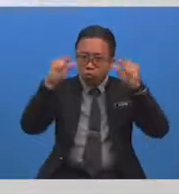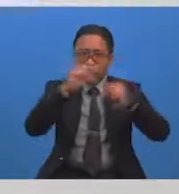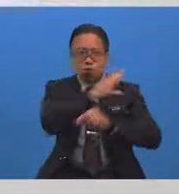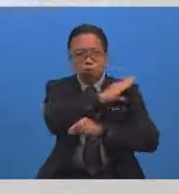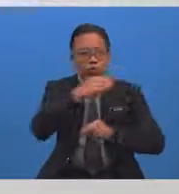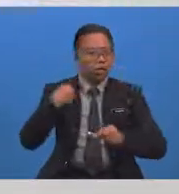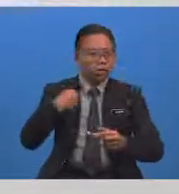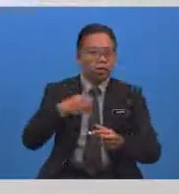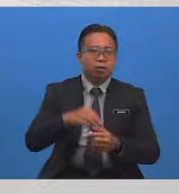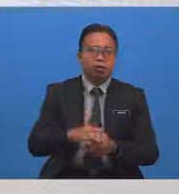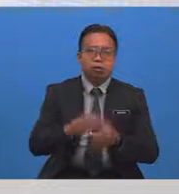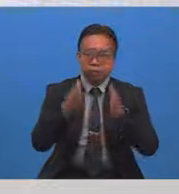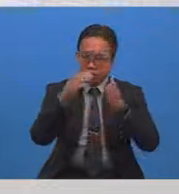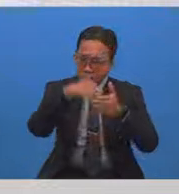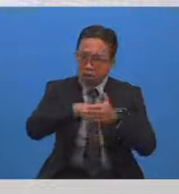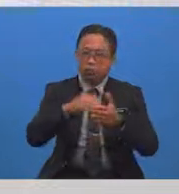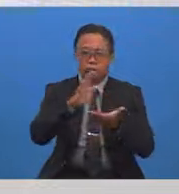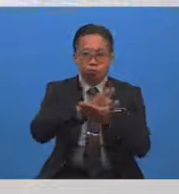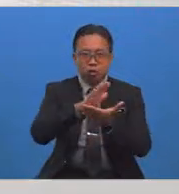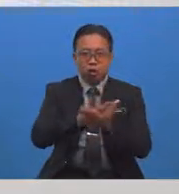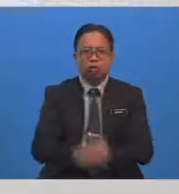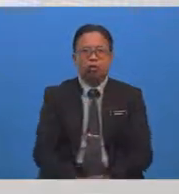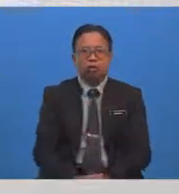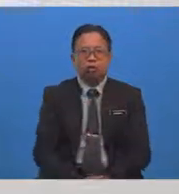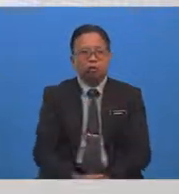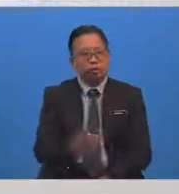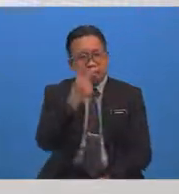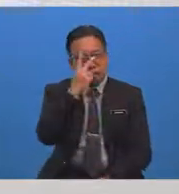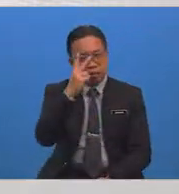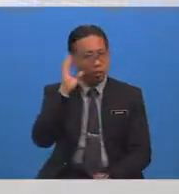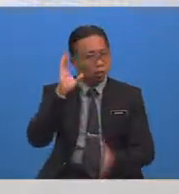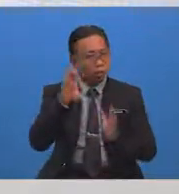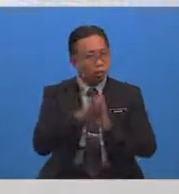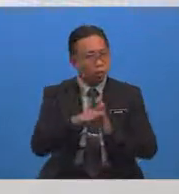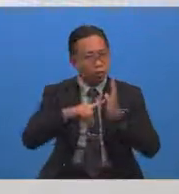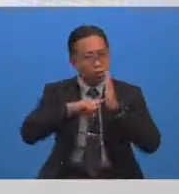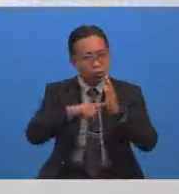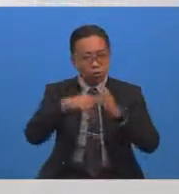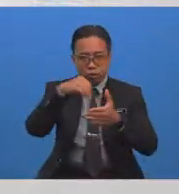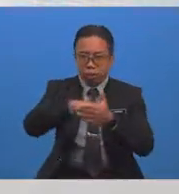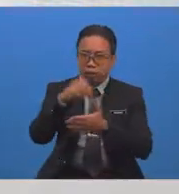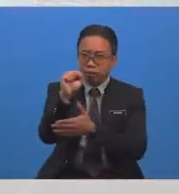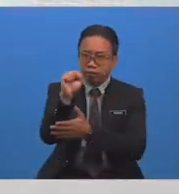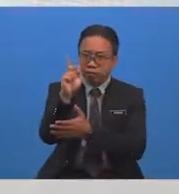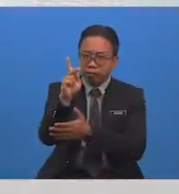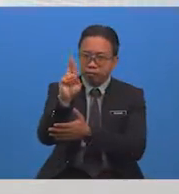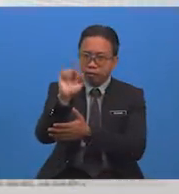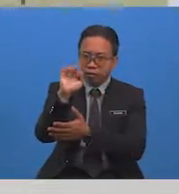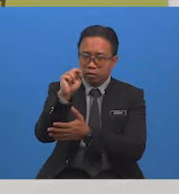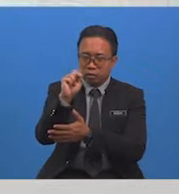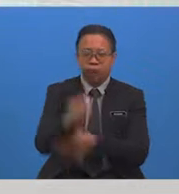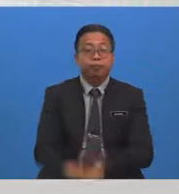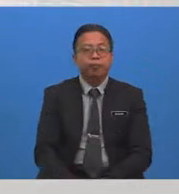sekolah modeling sila Perhatikan gambar situasi yang dipaparkan dalam screen Hai